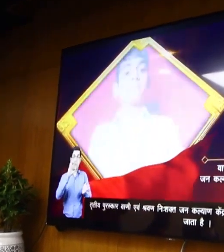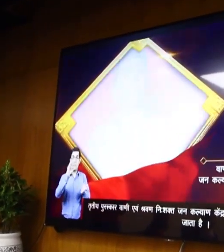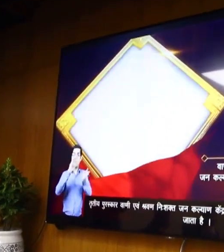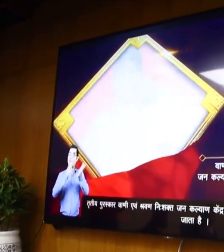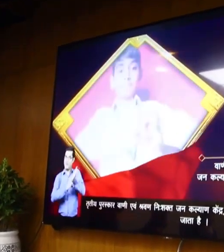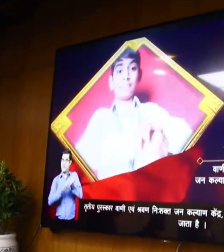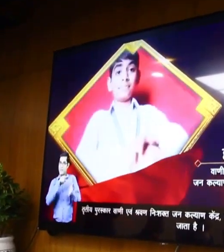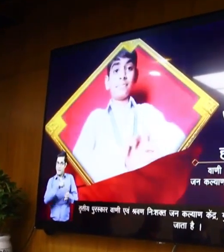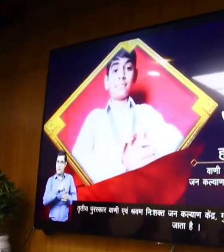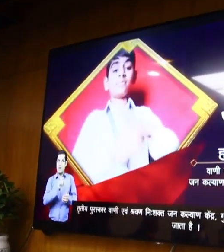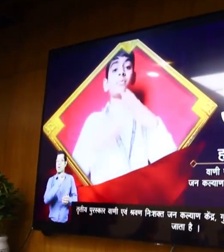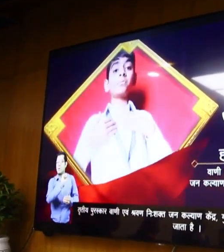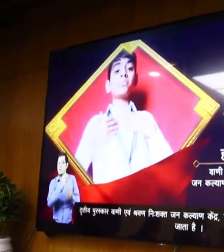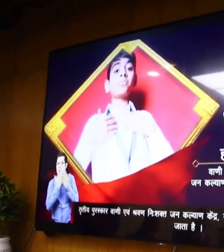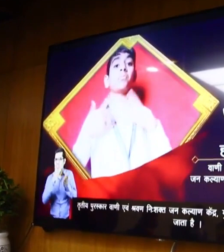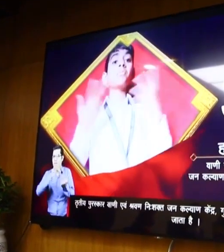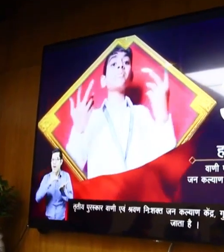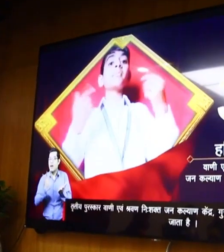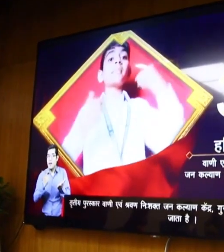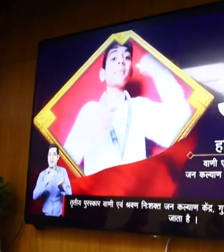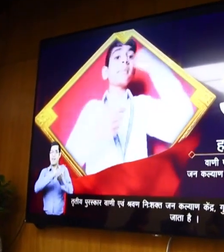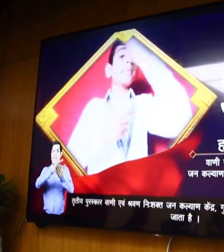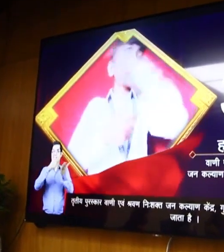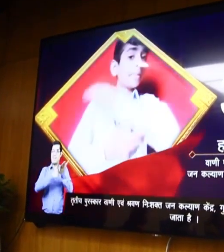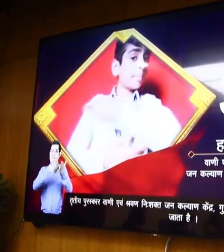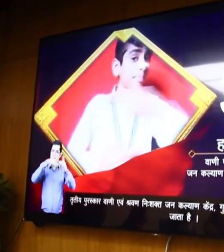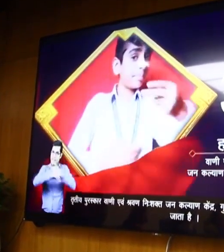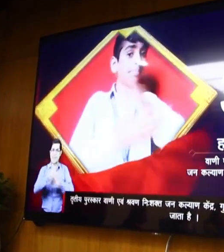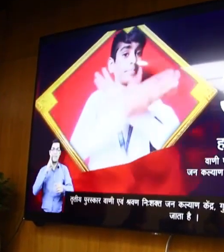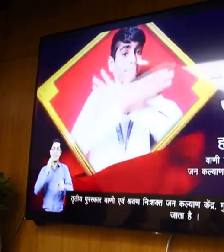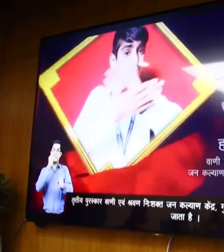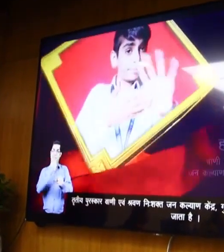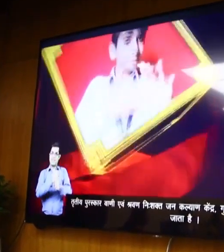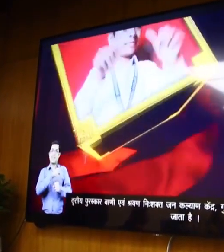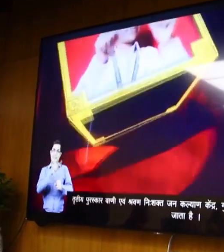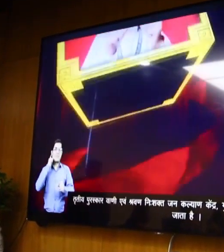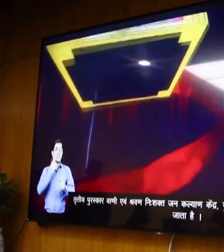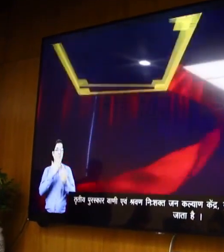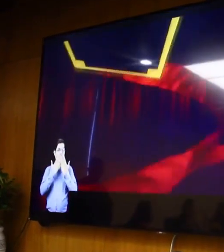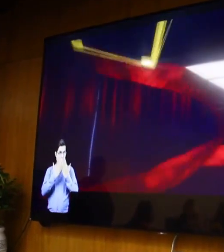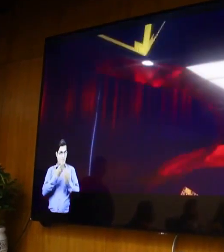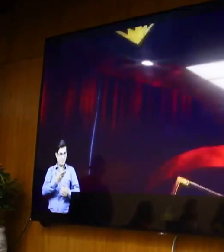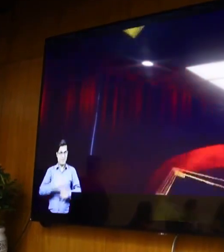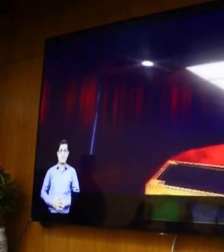कल्याण केंद्र गुरुग्राम हरियाणा के हरि ओम को जाता है।